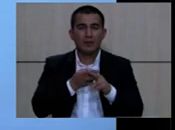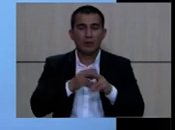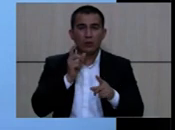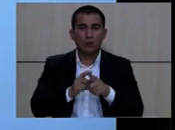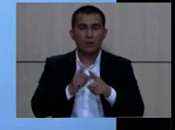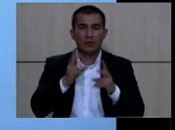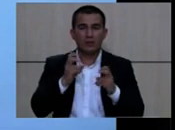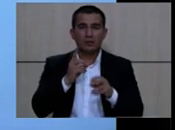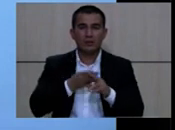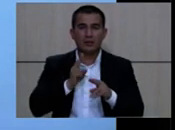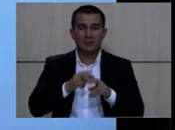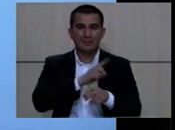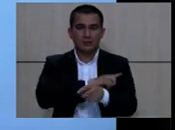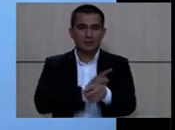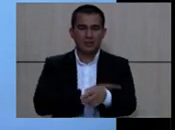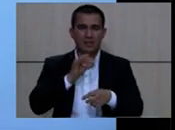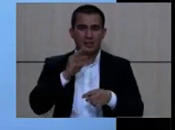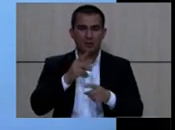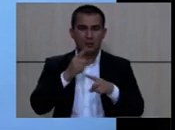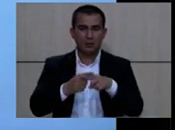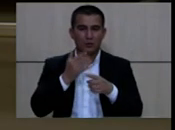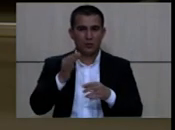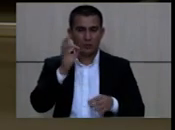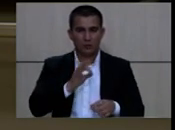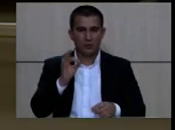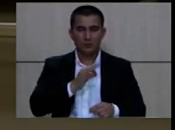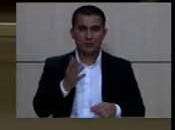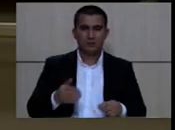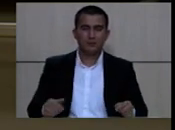jism kuch impulsi haqida bormoqda.